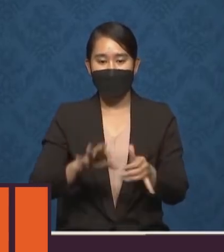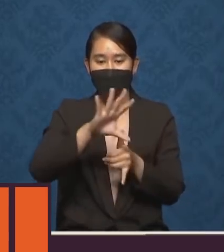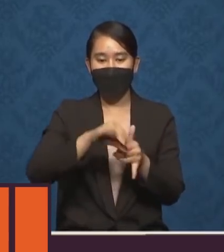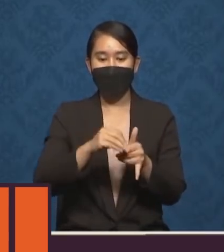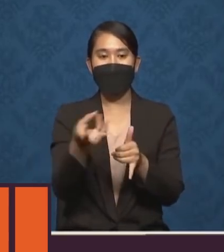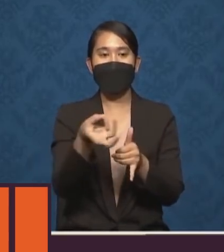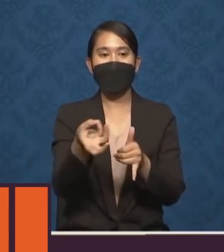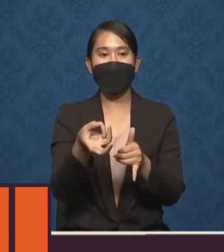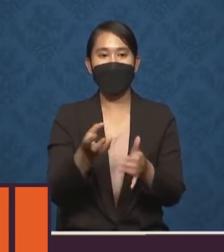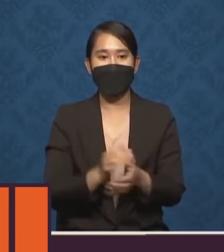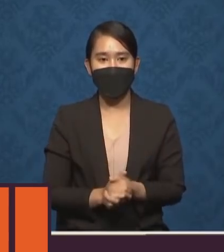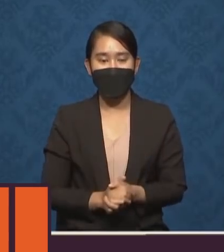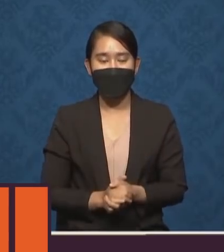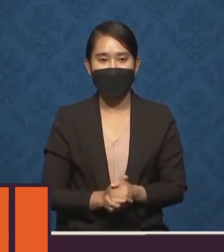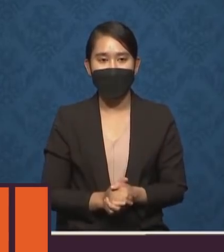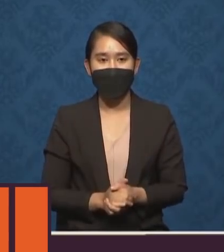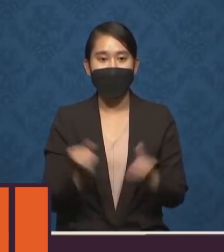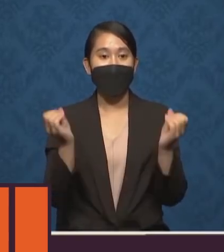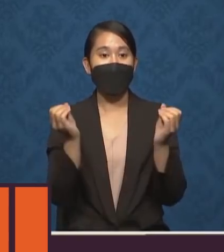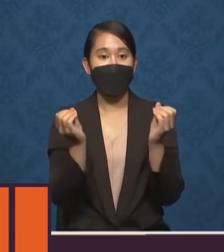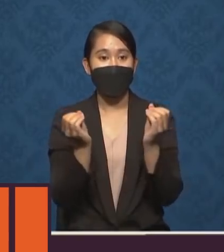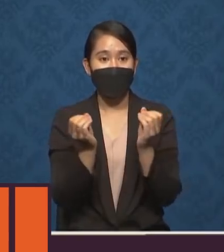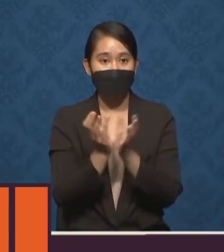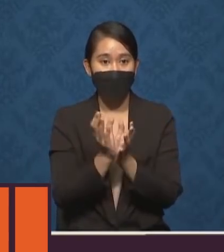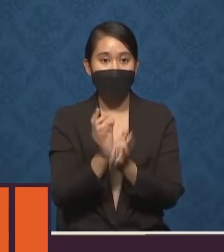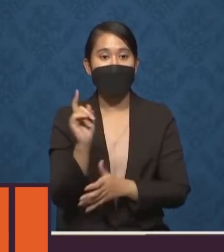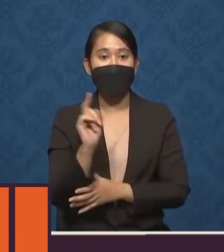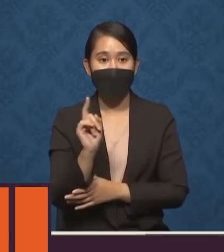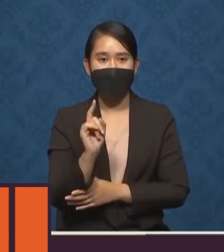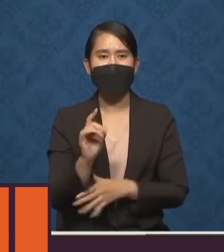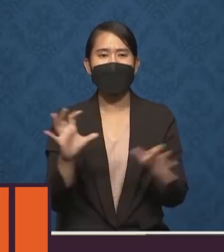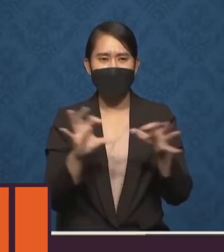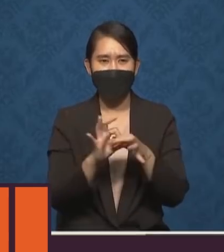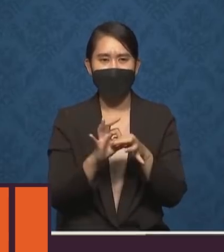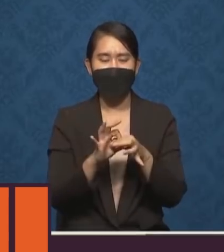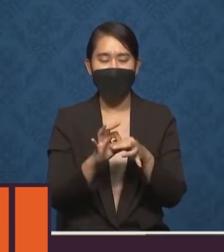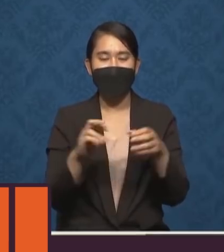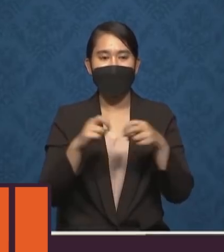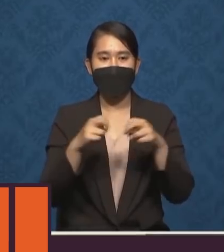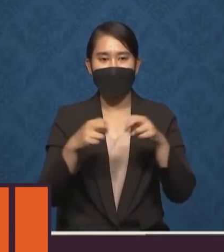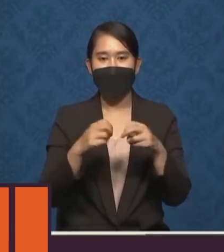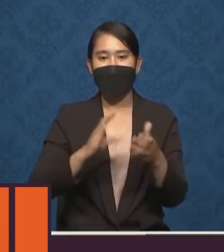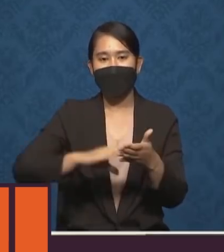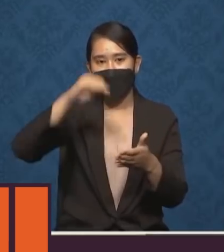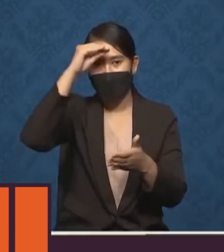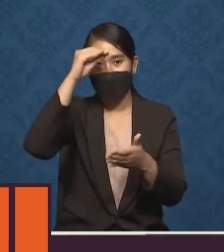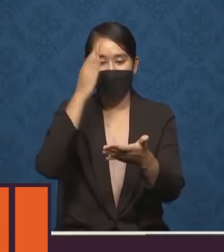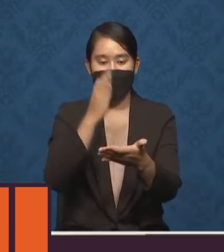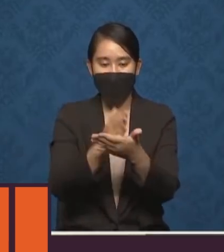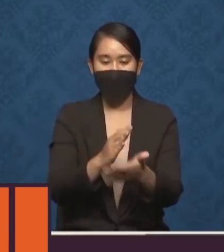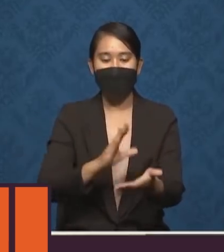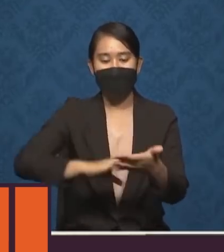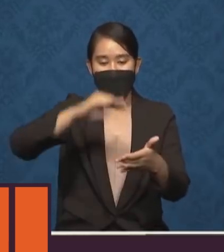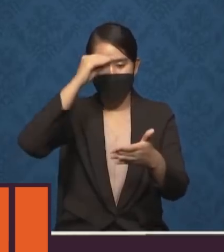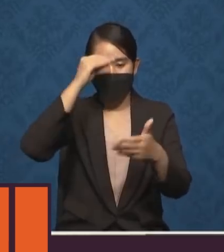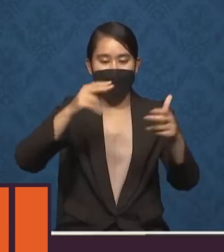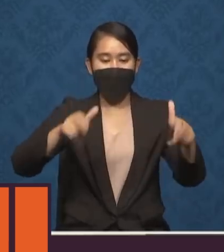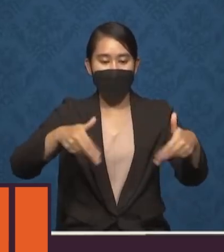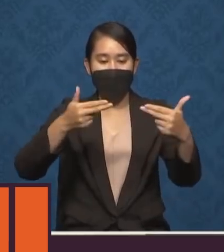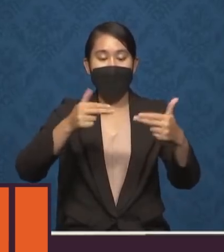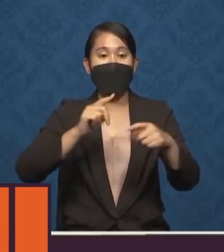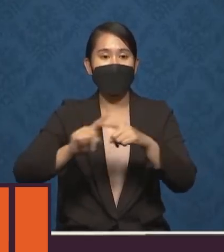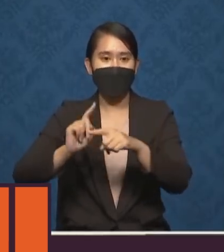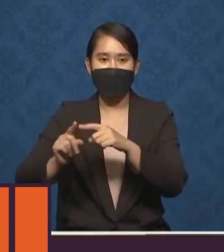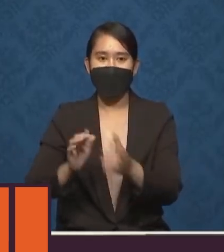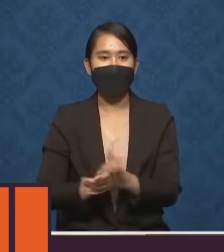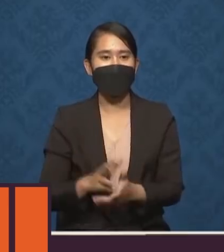ในขณะที่ผลกระทบที่เกิดขึ้นจากช่องว่างทางการศึกษาของการขาดเรียนหรือการเรียนออนไลน์นั้นประเมินและ